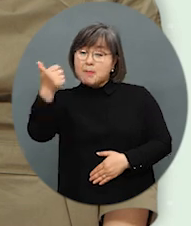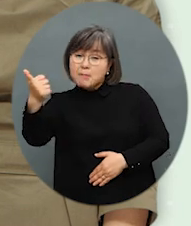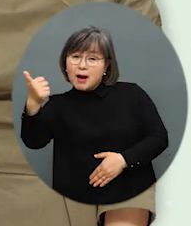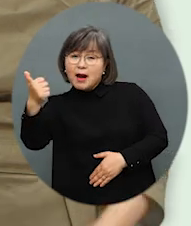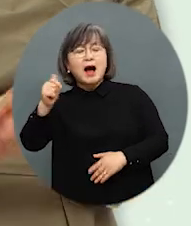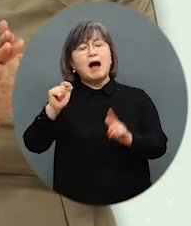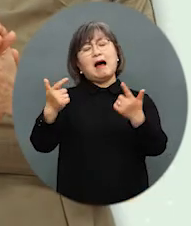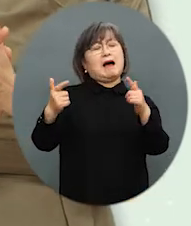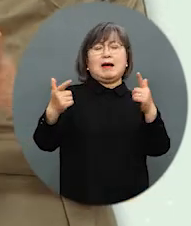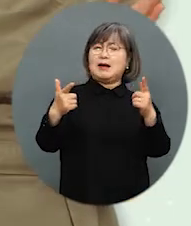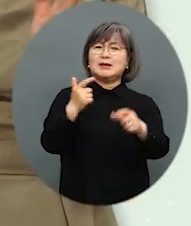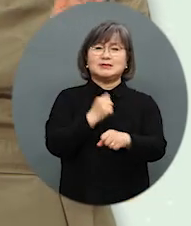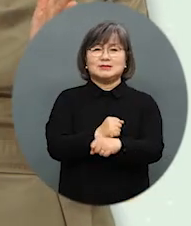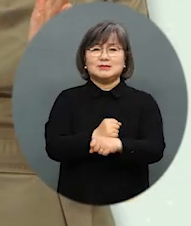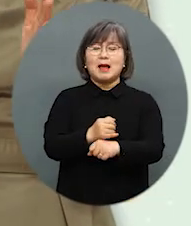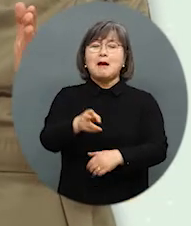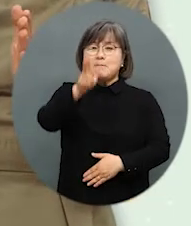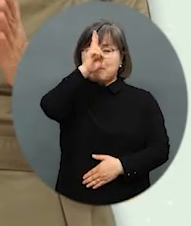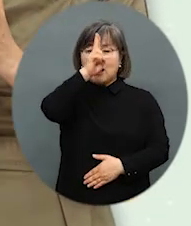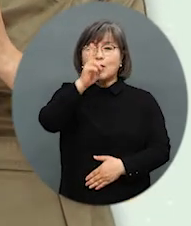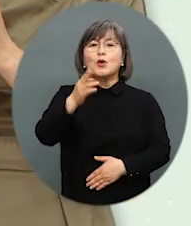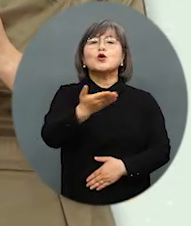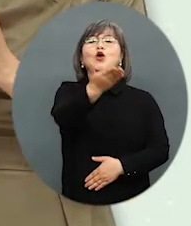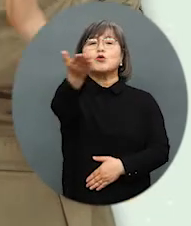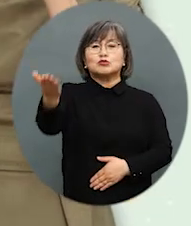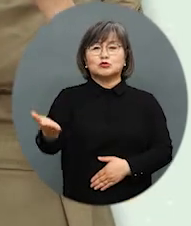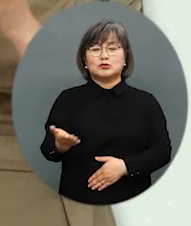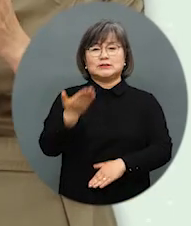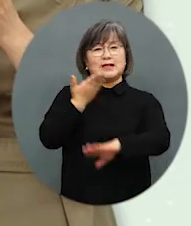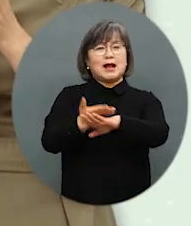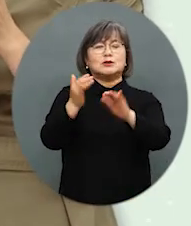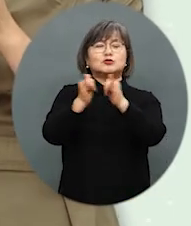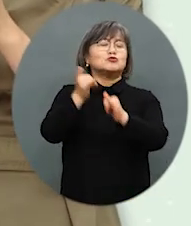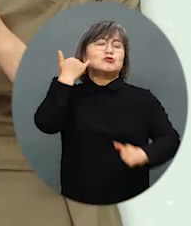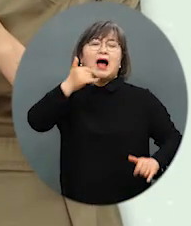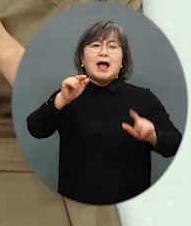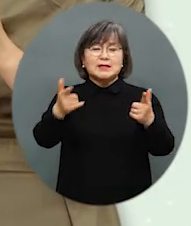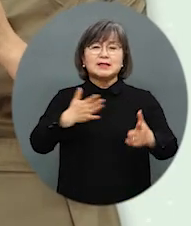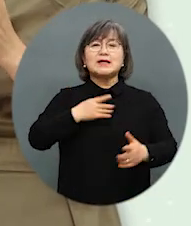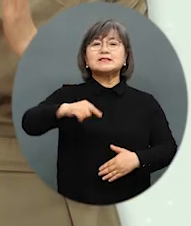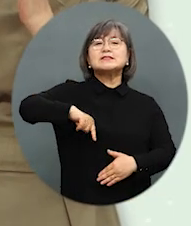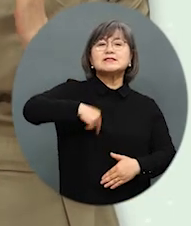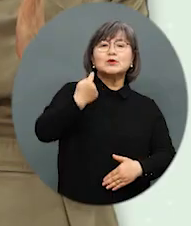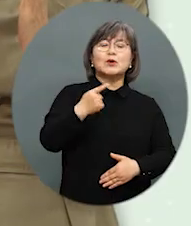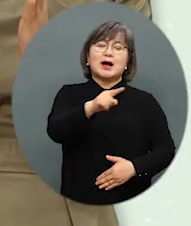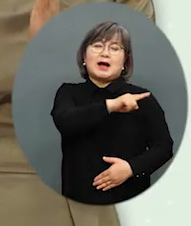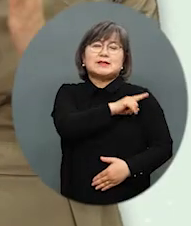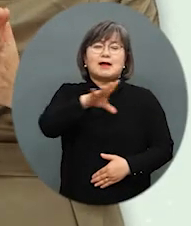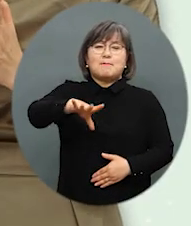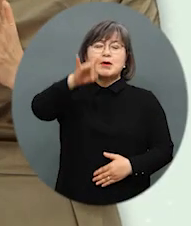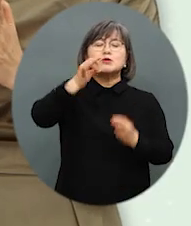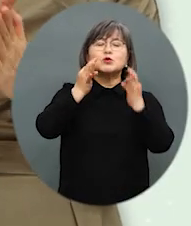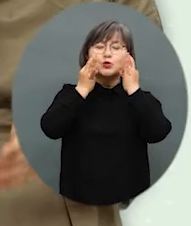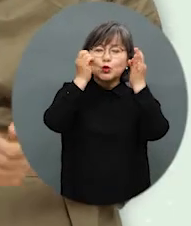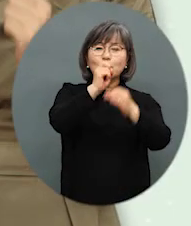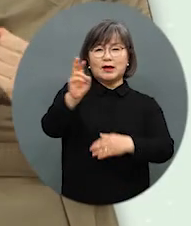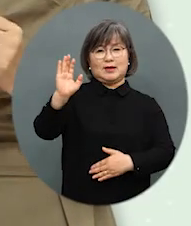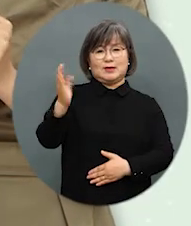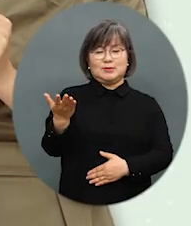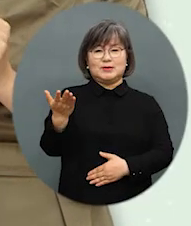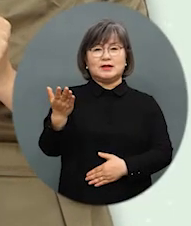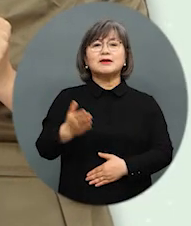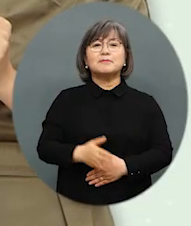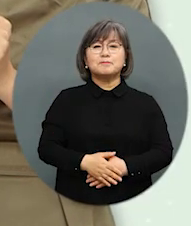엄마라고요? 아빠라고요? 아니에요. 바로 여러분, 다른 누가 아닌 여러분 스스로가 가장 먼저